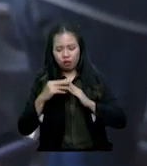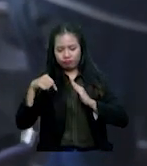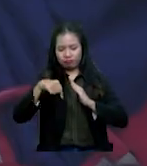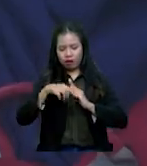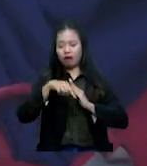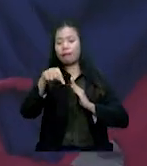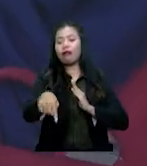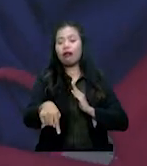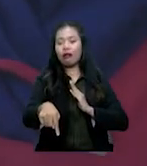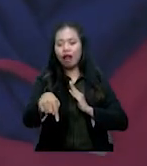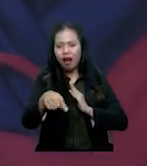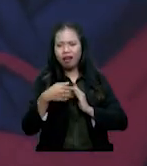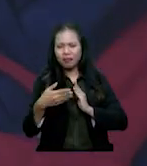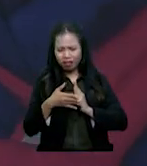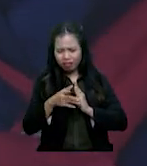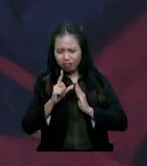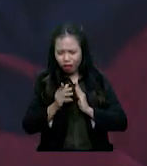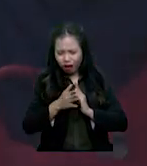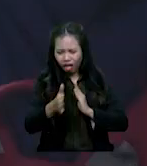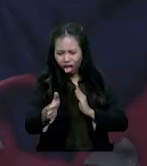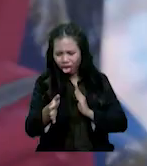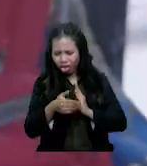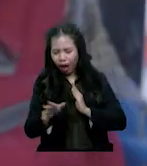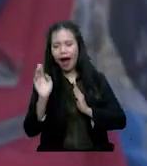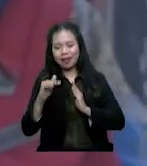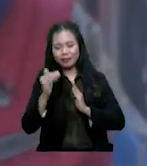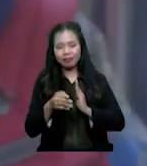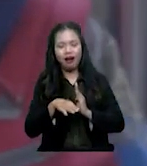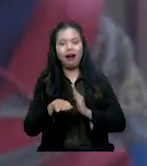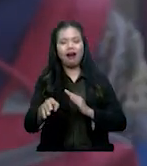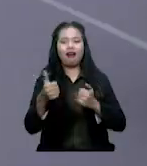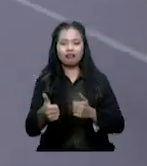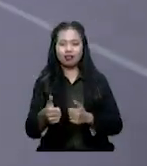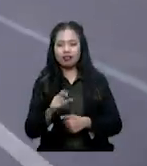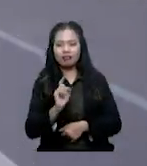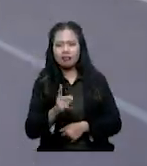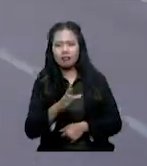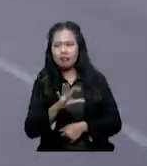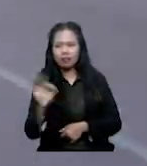itu lebih terbantu banget gitu. Dalam nominal 4.000 menurut saya itu udah murah.